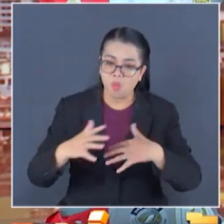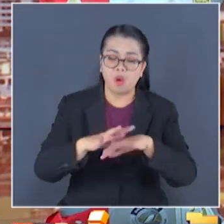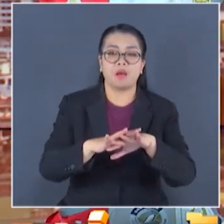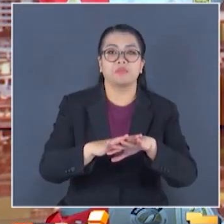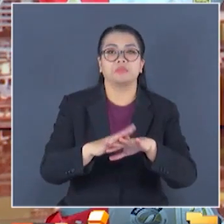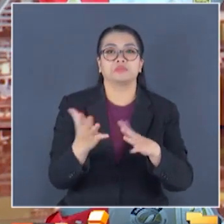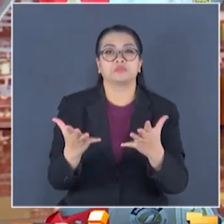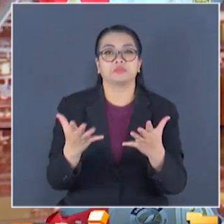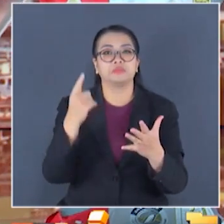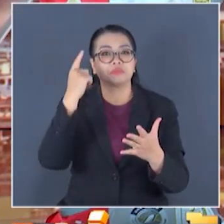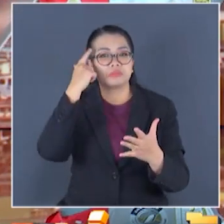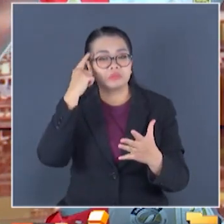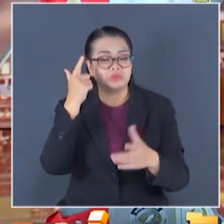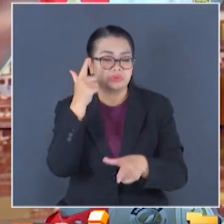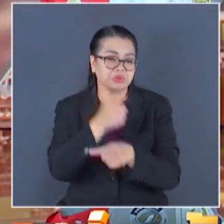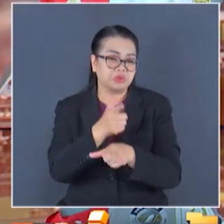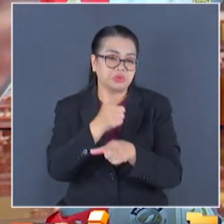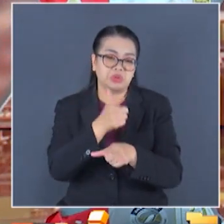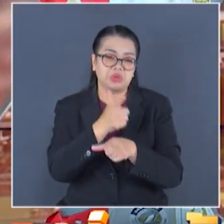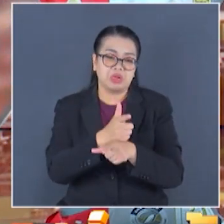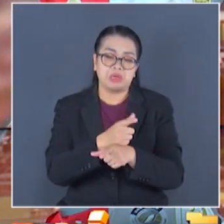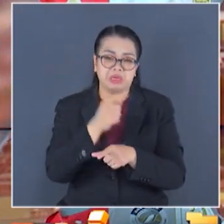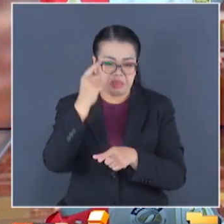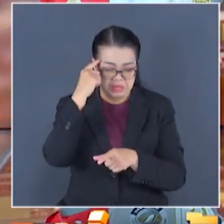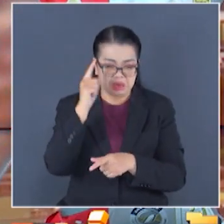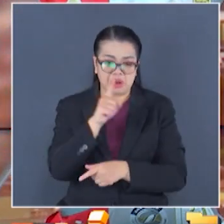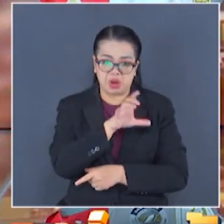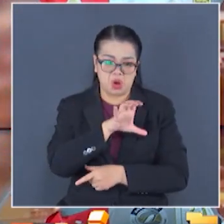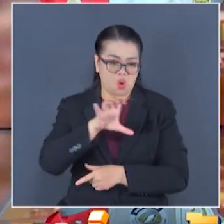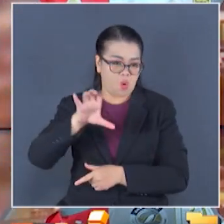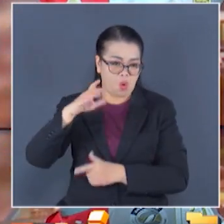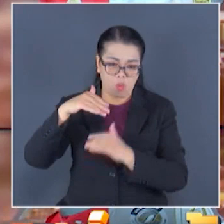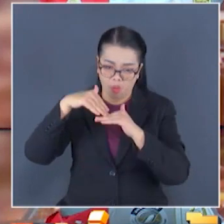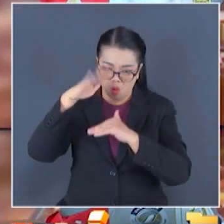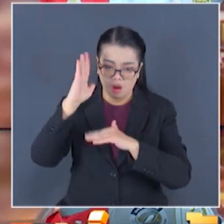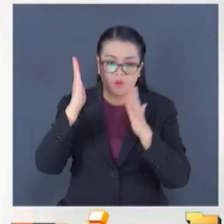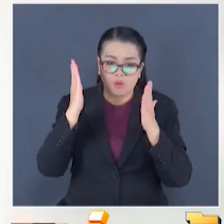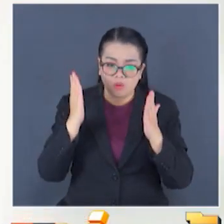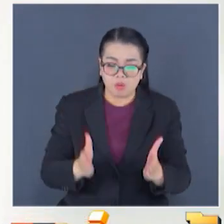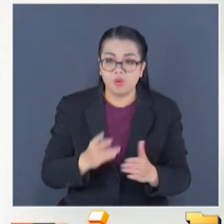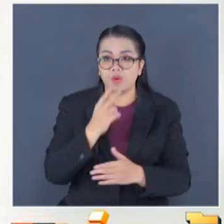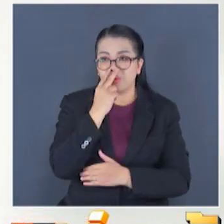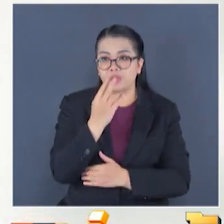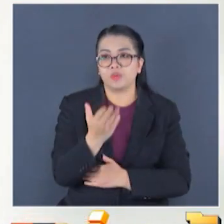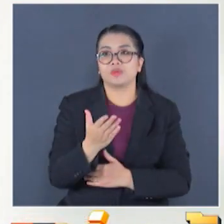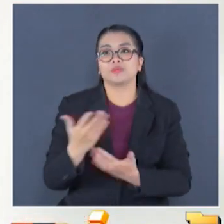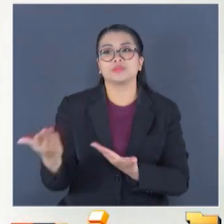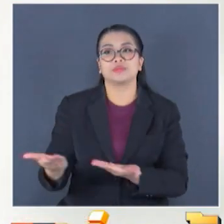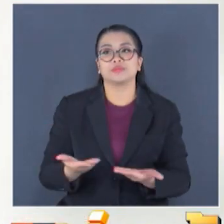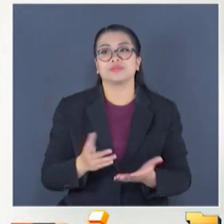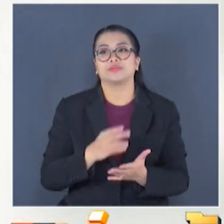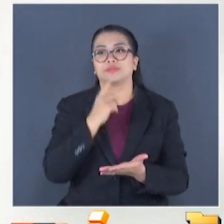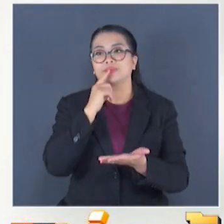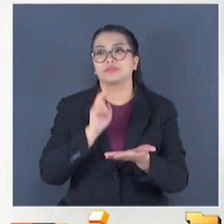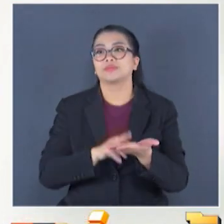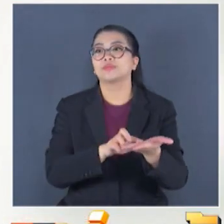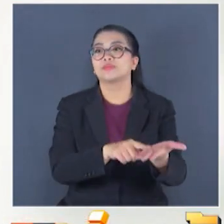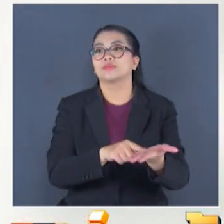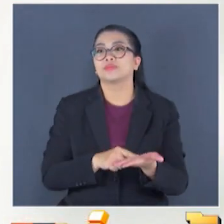งานนี้ขาดว่าาอหห ๆ กเช็ไปดูก่อนอ ๆ background